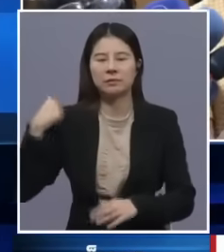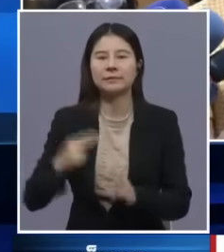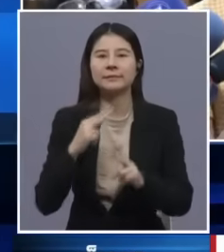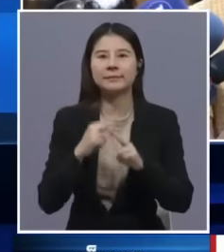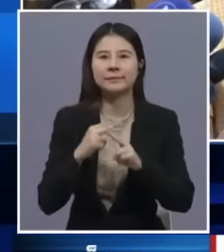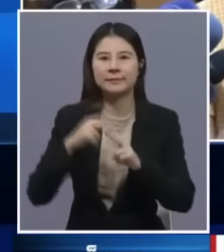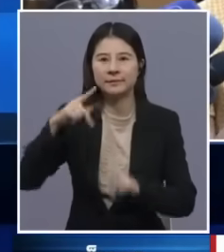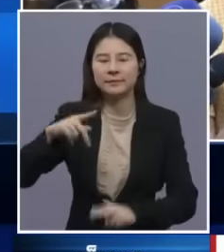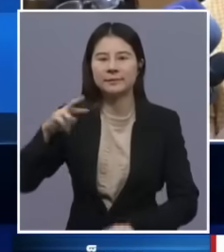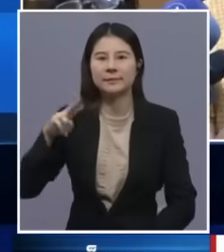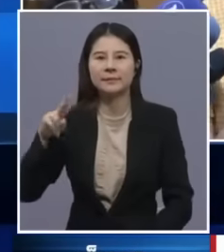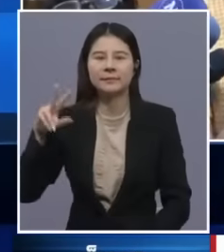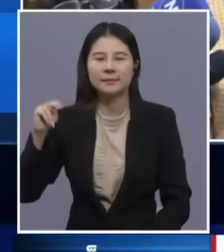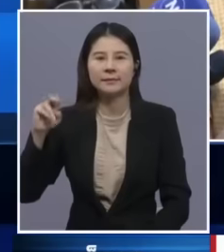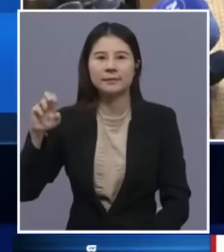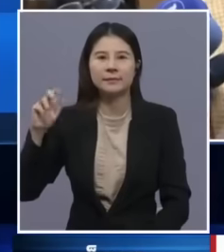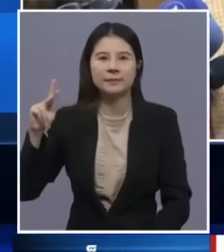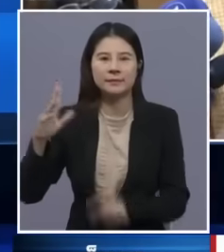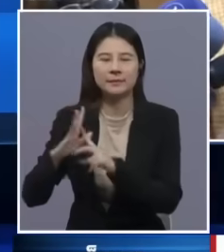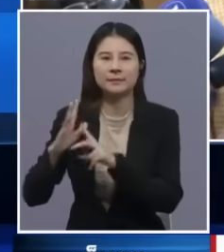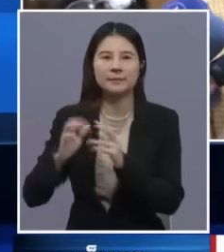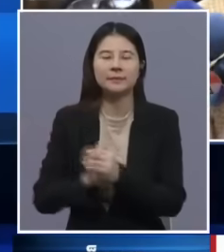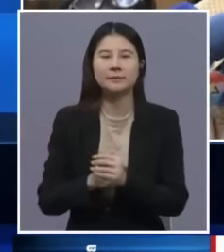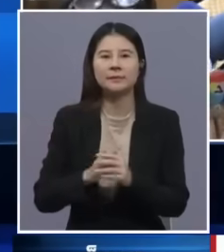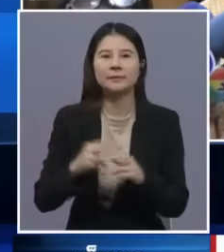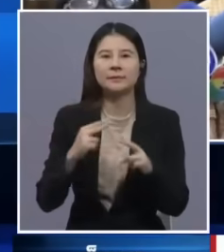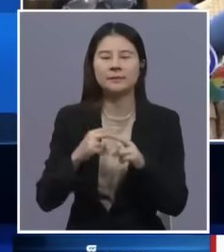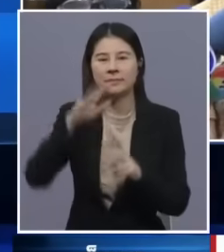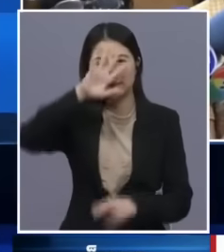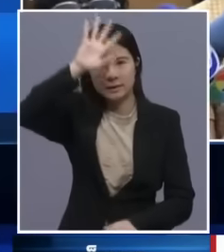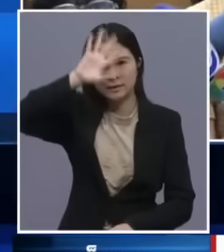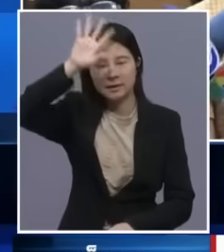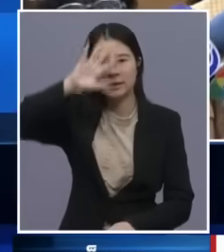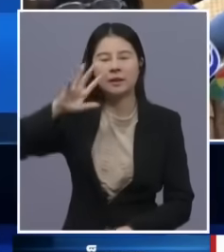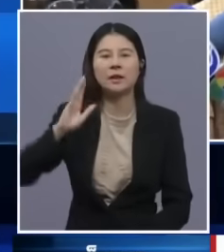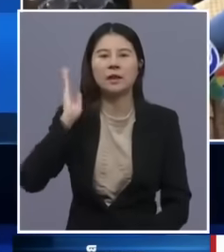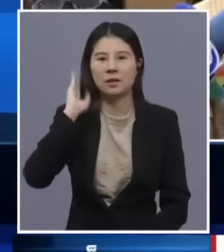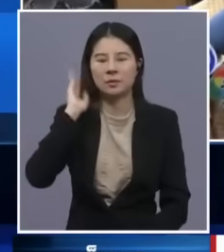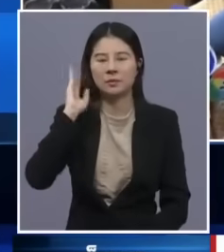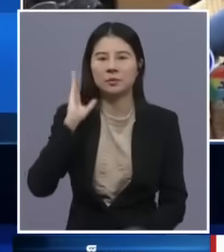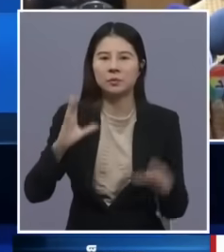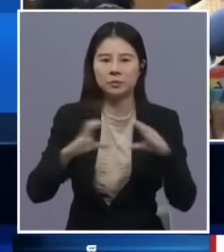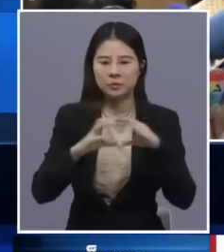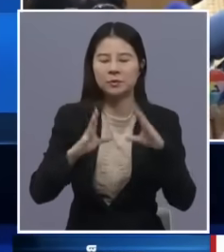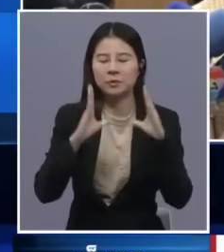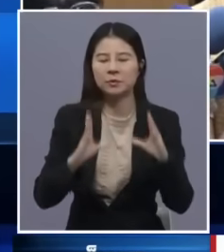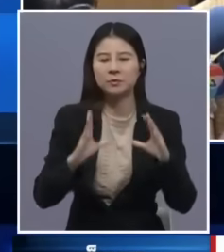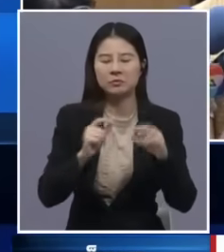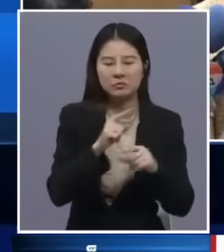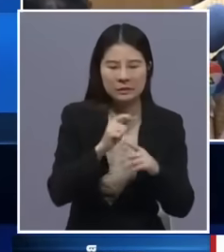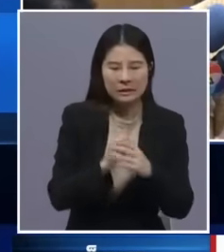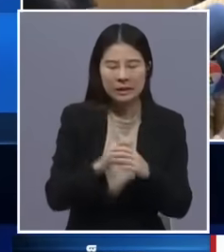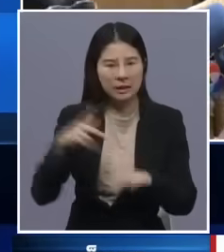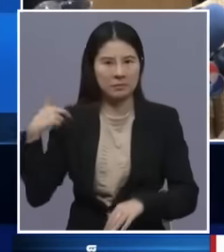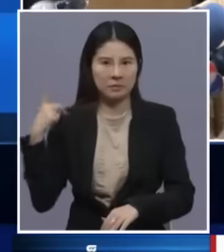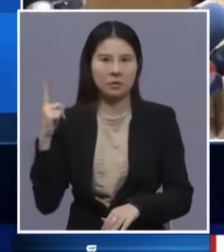กาก็โดนคดีทางการเมืองเหมือนกันคุณธนาธรคุณปิยบุตรทั้งหมดเลย มีส.ส.ในพรรคอ่ะ มีส่วนได้ส่วนเสียเ